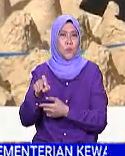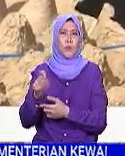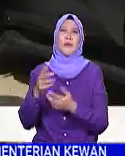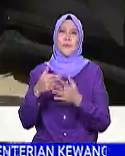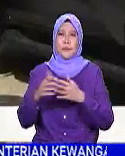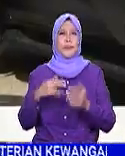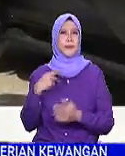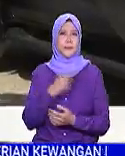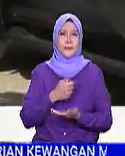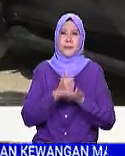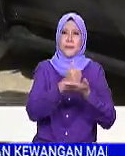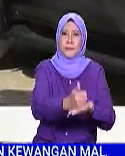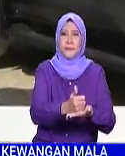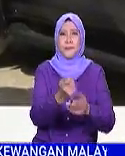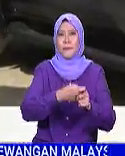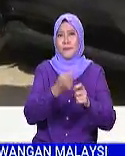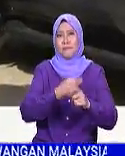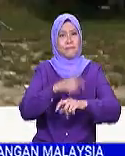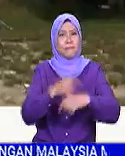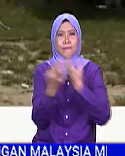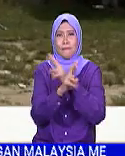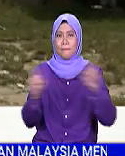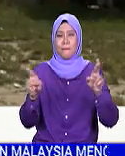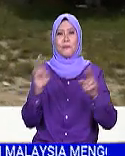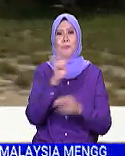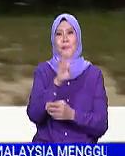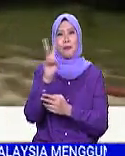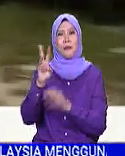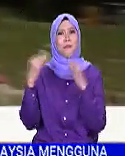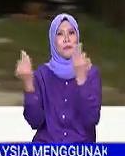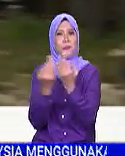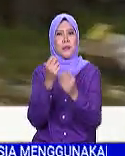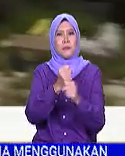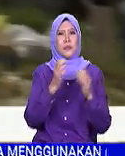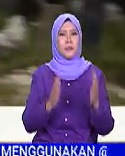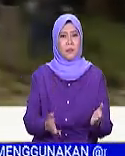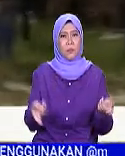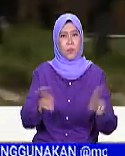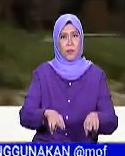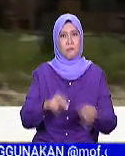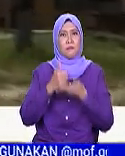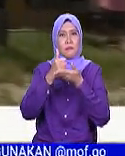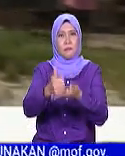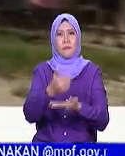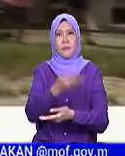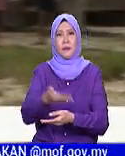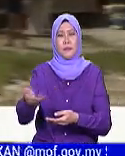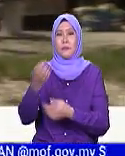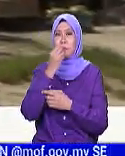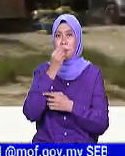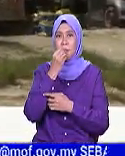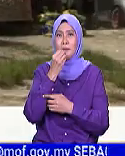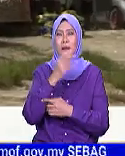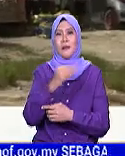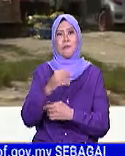bersedia tampil membantu pada setiap masa sejumlah 4060 keluarga pekerja kontrak telah diberi bantuan barangan makanan